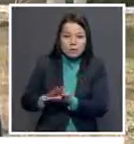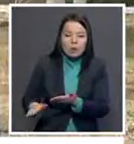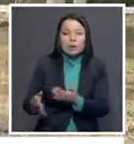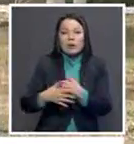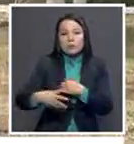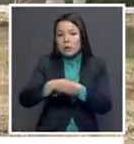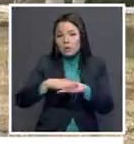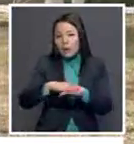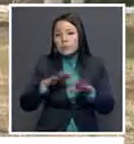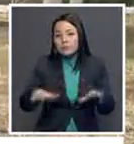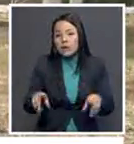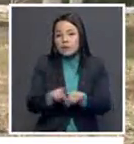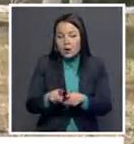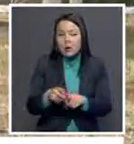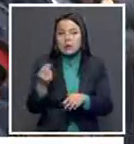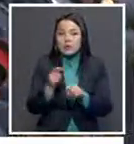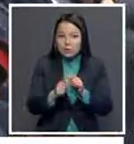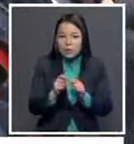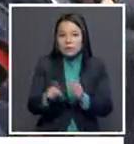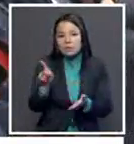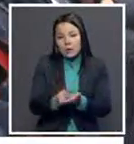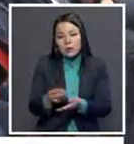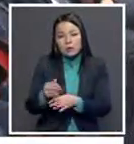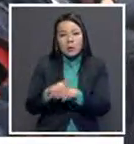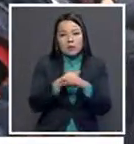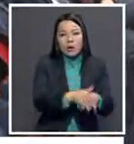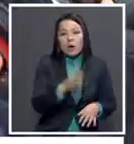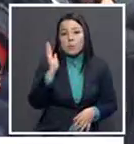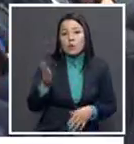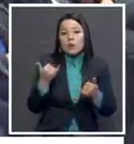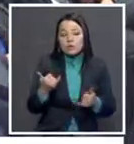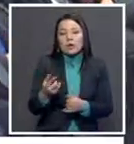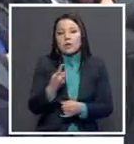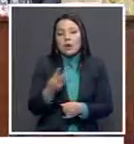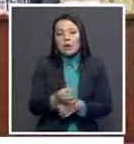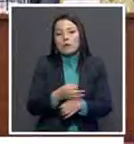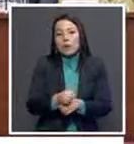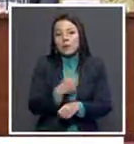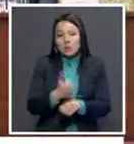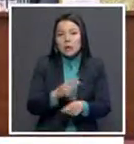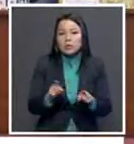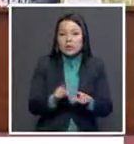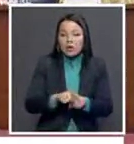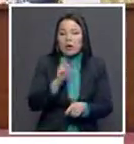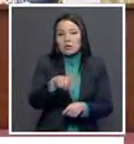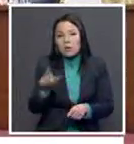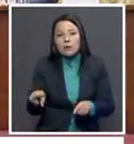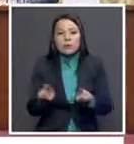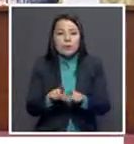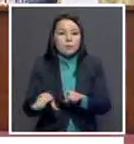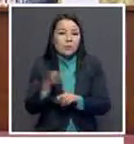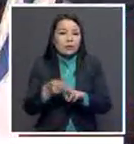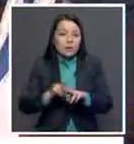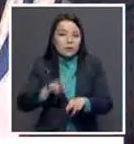ішін. Соның бәріне тағы да қаржы бөлеміз. Сапар барысында аймақ басшысы екі ауданның жаңа әкімдерін тағайындап, халықтың алдында тапсырмалар мен